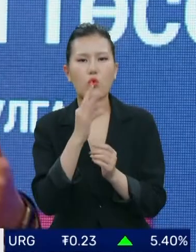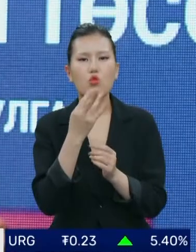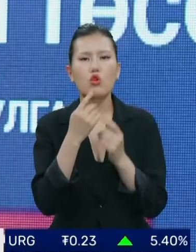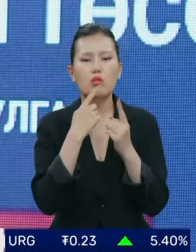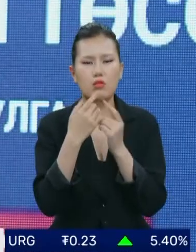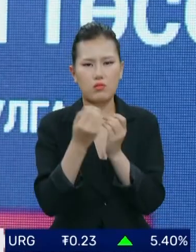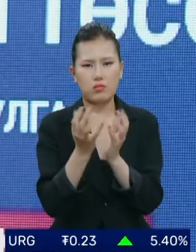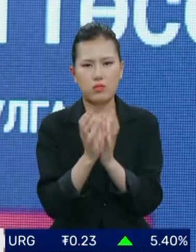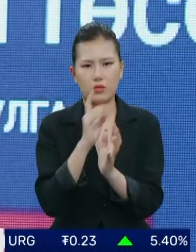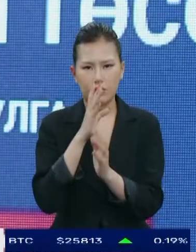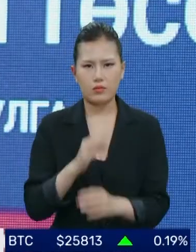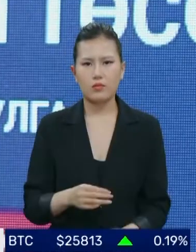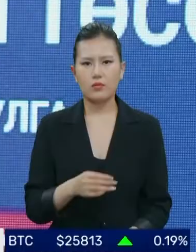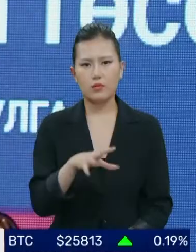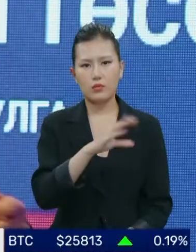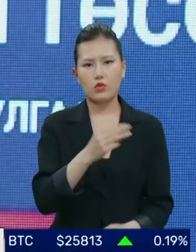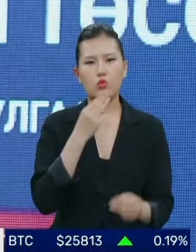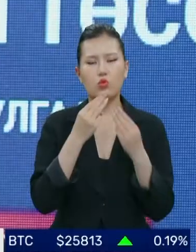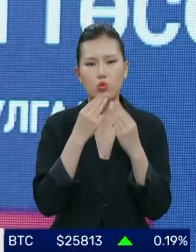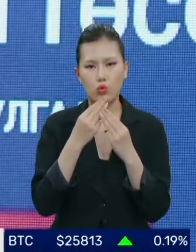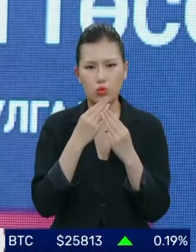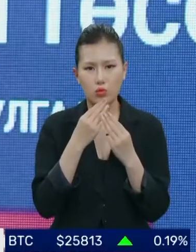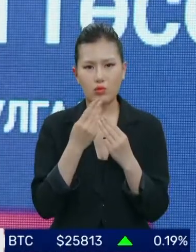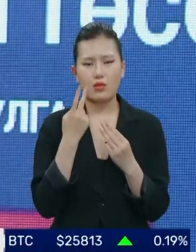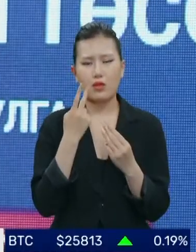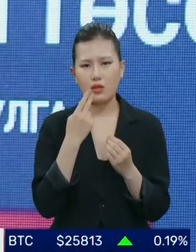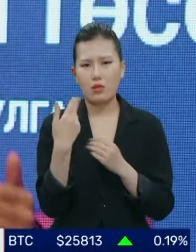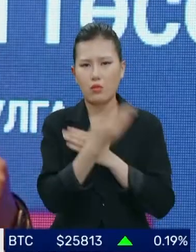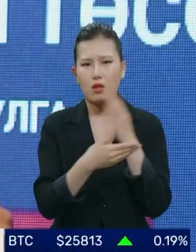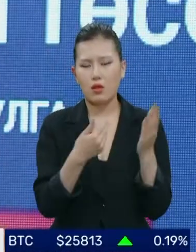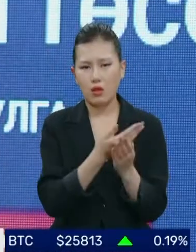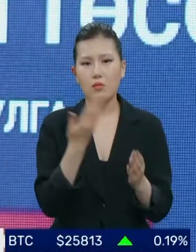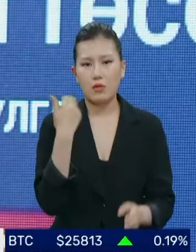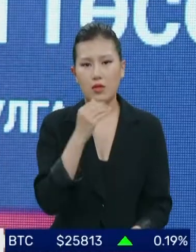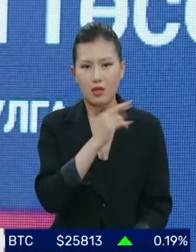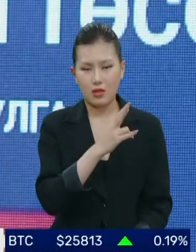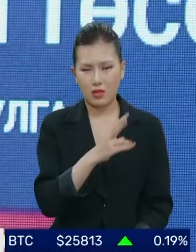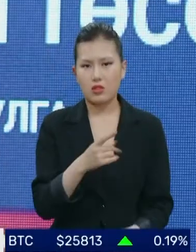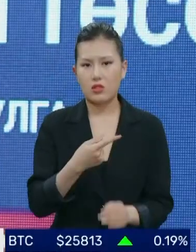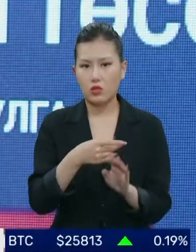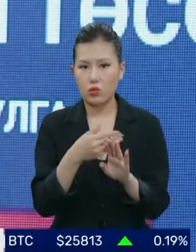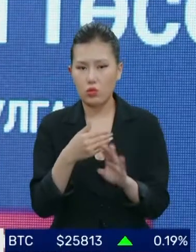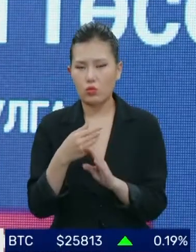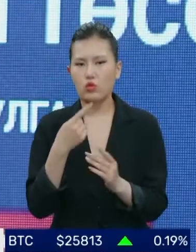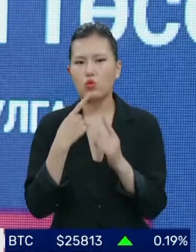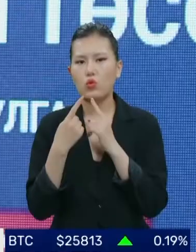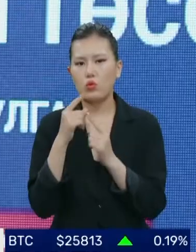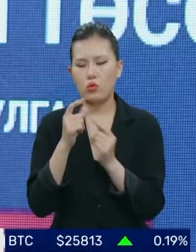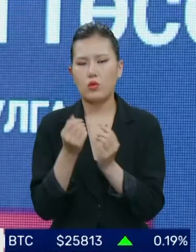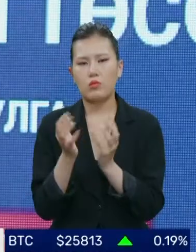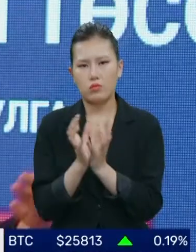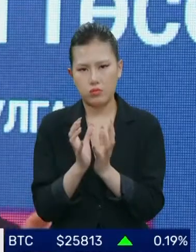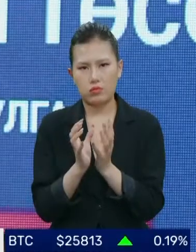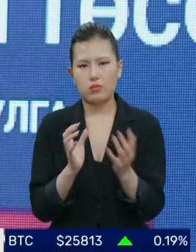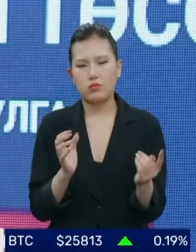Шүүхгүй ингээд ерөөс гомдол шийдвэрлэх процесс үүсчихсэн бүх маргаан шүүхгүйэр болдог гэсэн. Тэгэхээр наадтын зөвлөл маань хилцээд бас одоо гомдлын